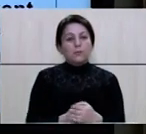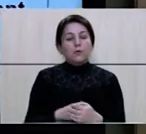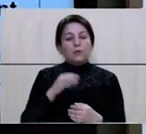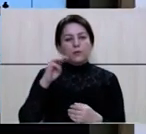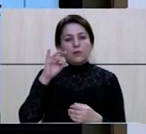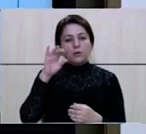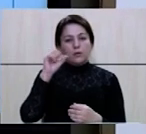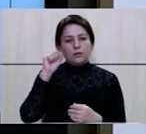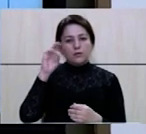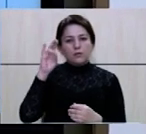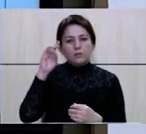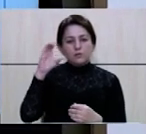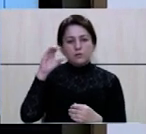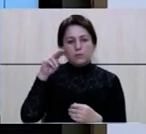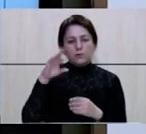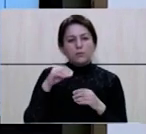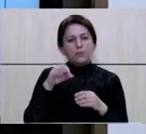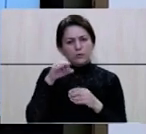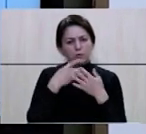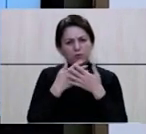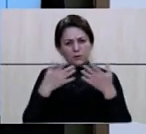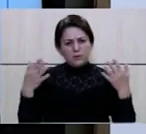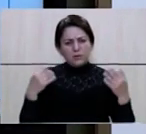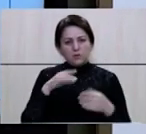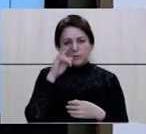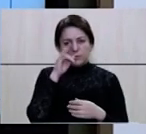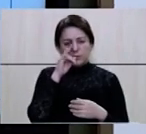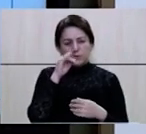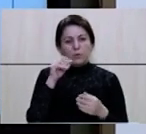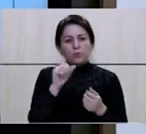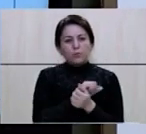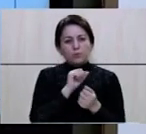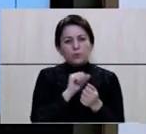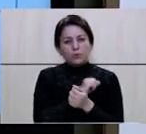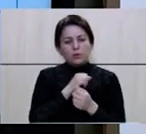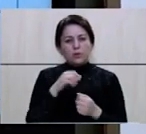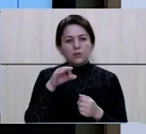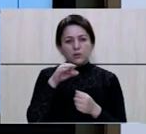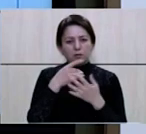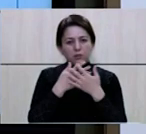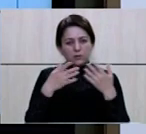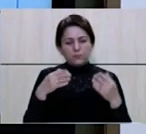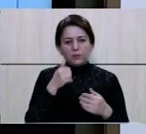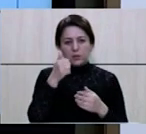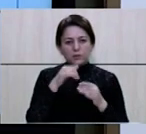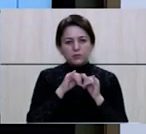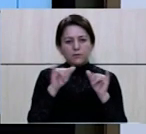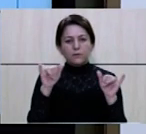Transporti. Samarqandda quruqlik transporti yaxshi